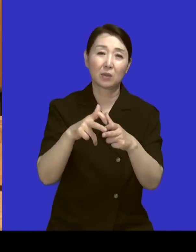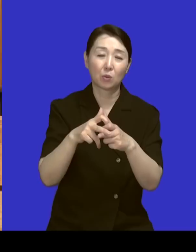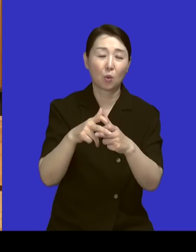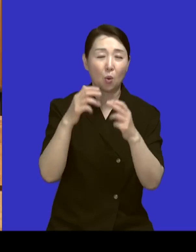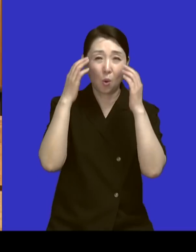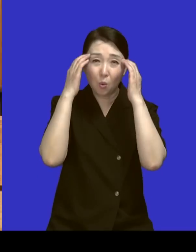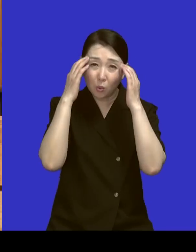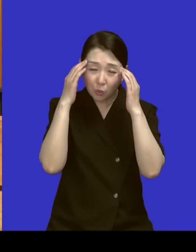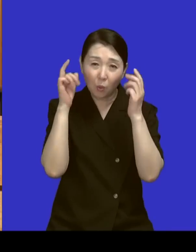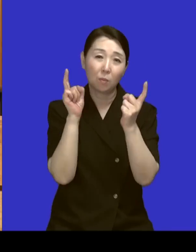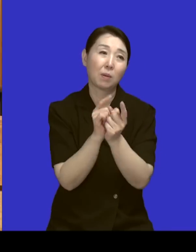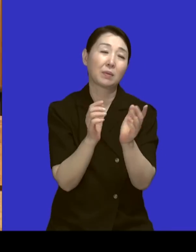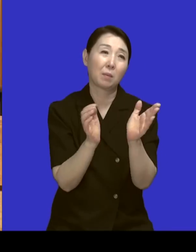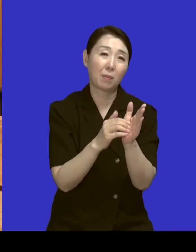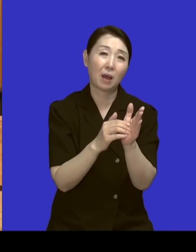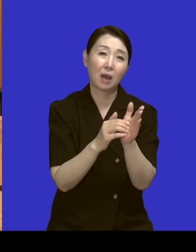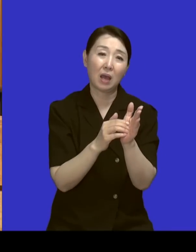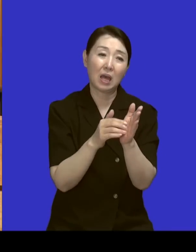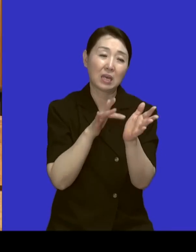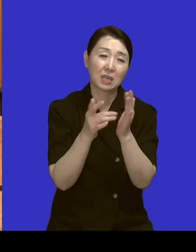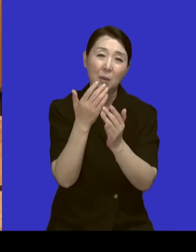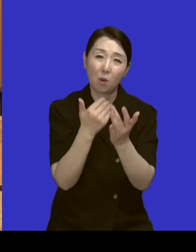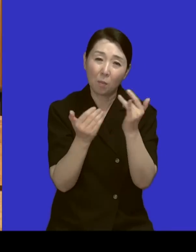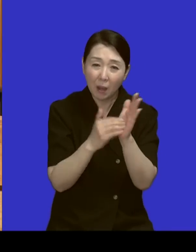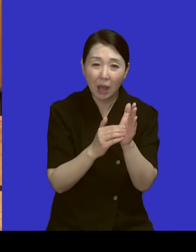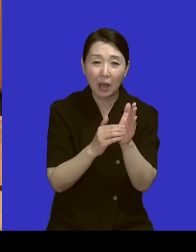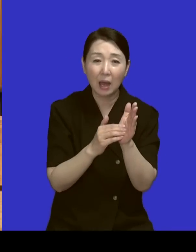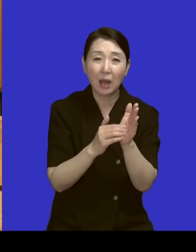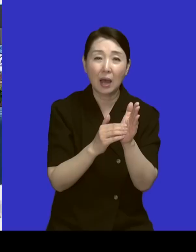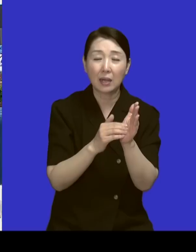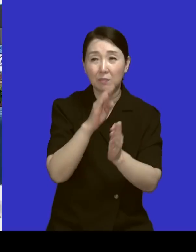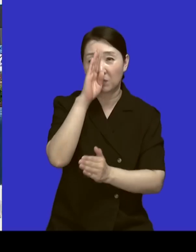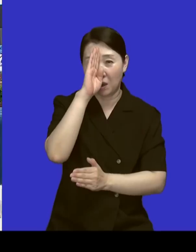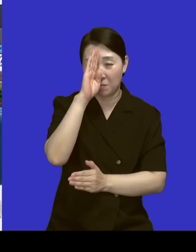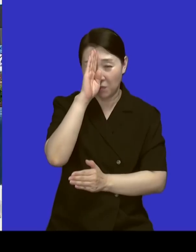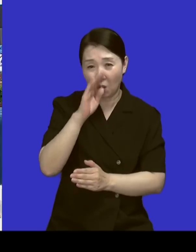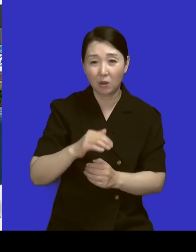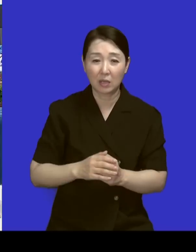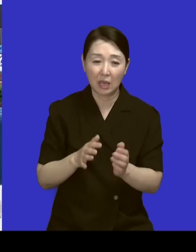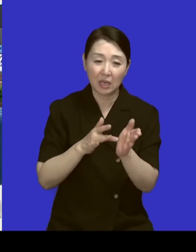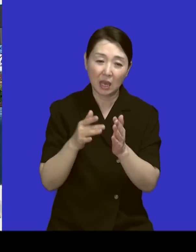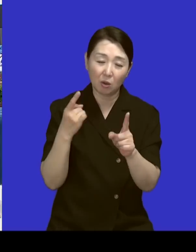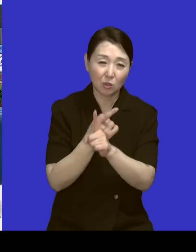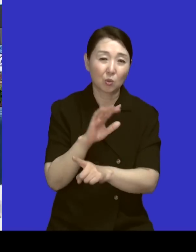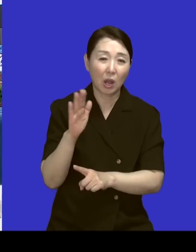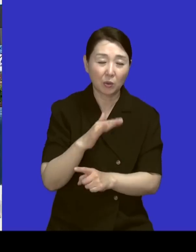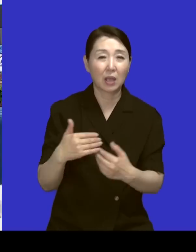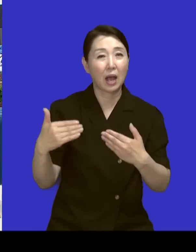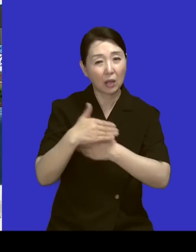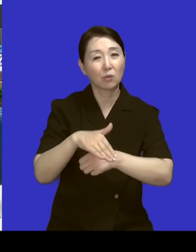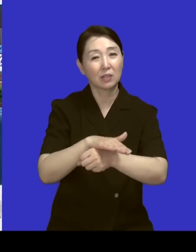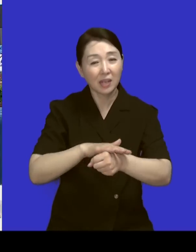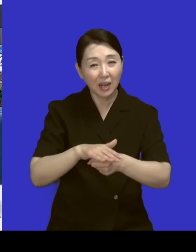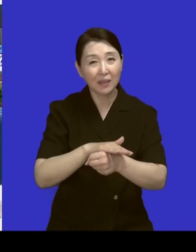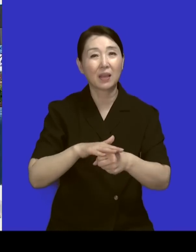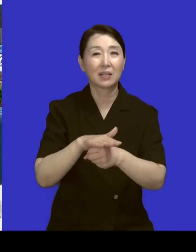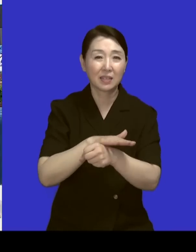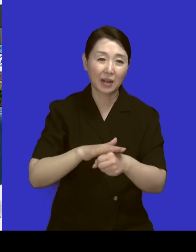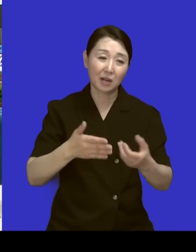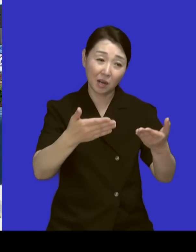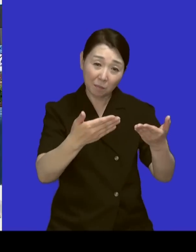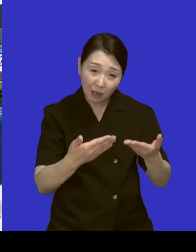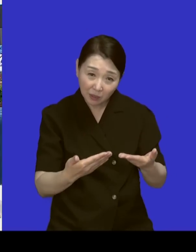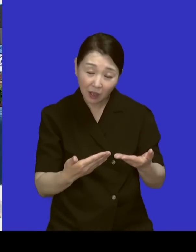먹어봤는데 그 질병이라는 것이 결국은 약으로 치료되는 것이 아니라 그냥 안아주고 사랑한다. 사랑을